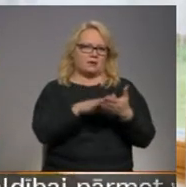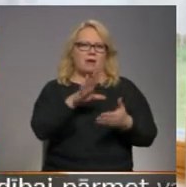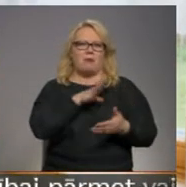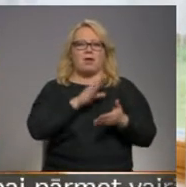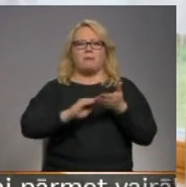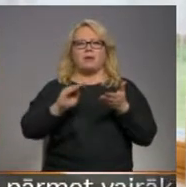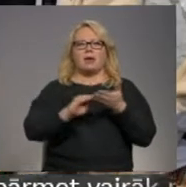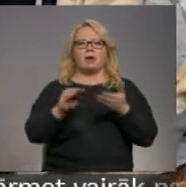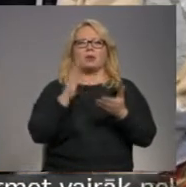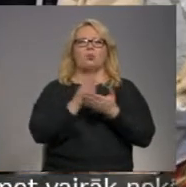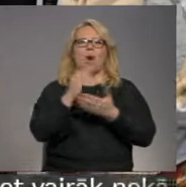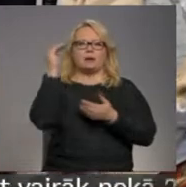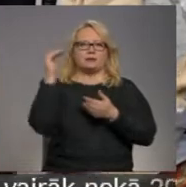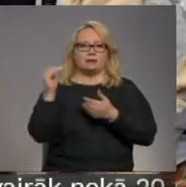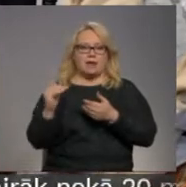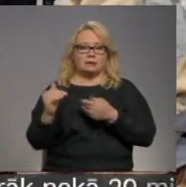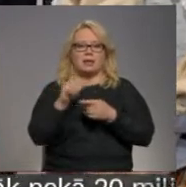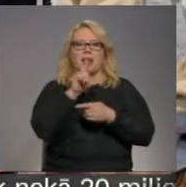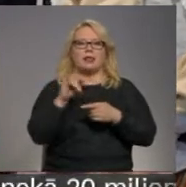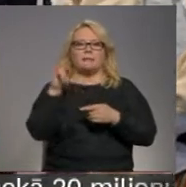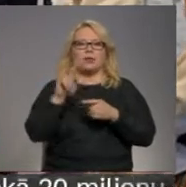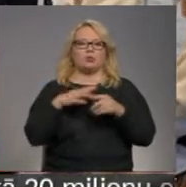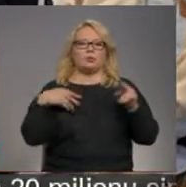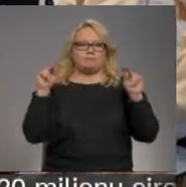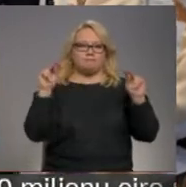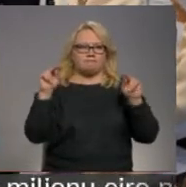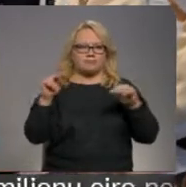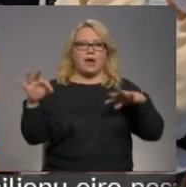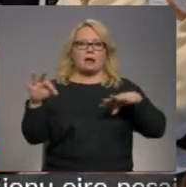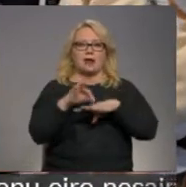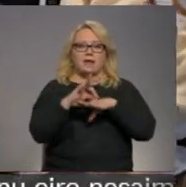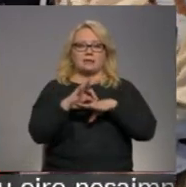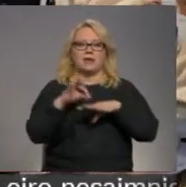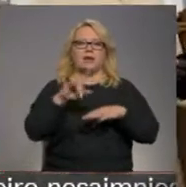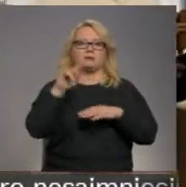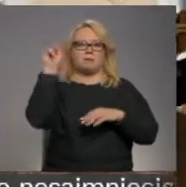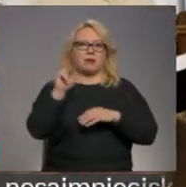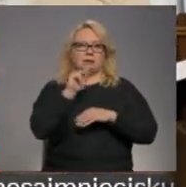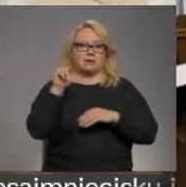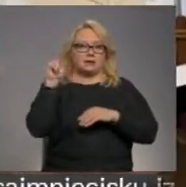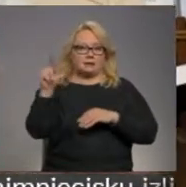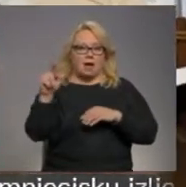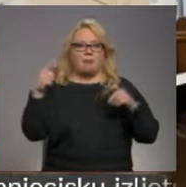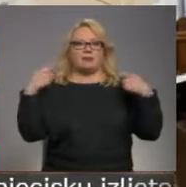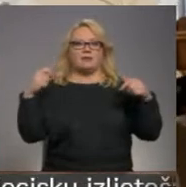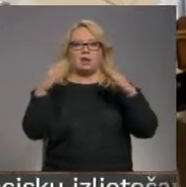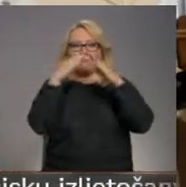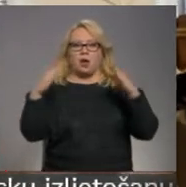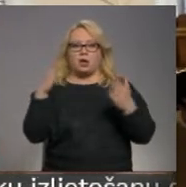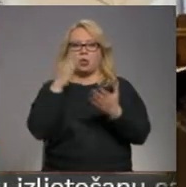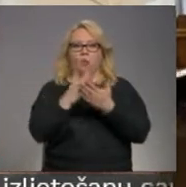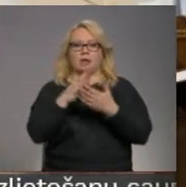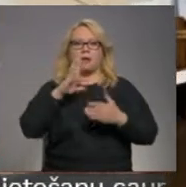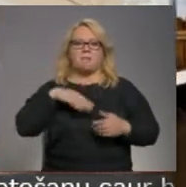tikai tās norises. Tā kā lībieši ir kristīgi, tad Gredzenus mija baznīcā. Savukārt svinības mājās notika pēc